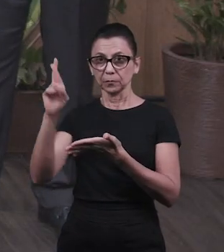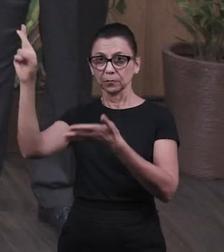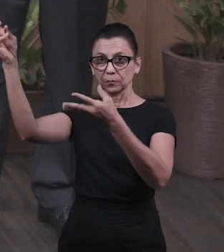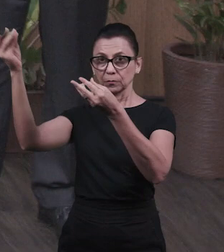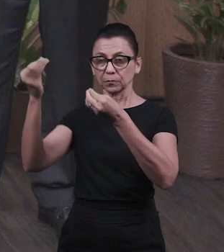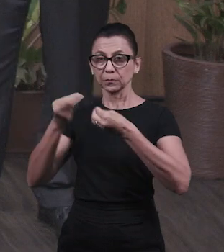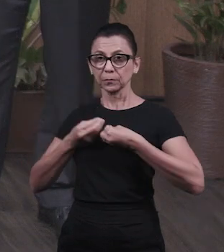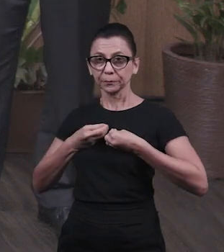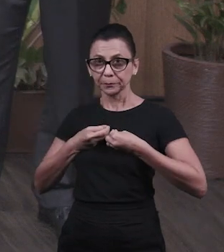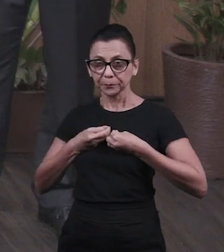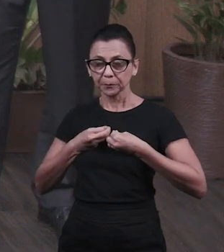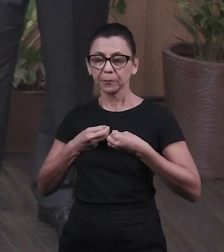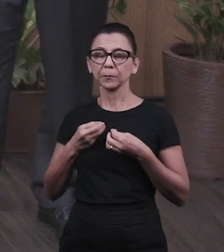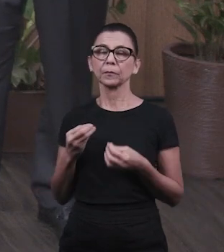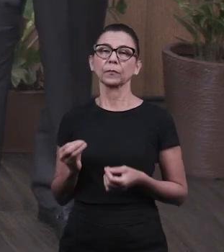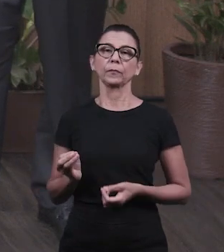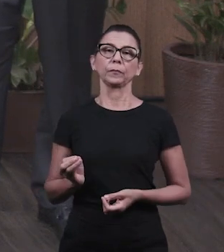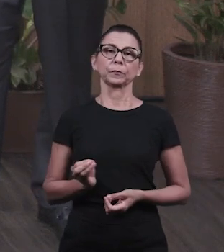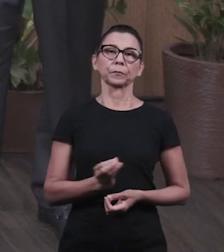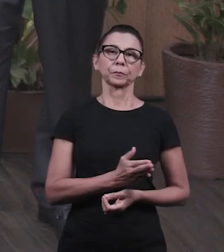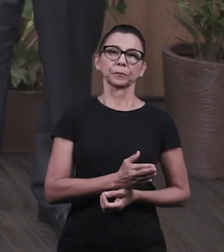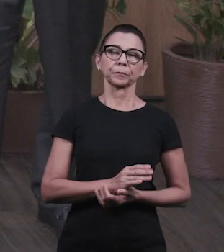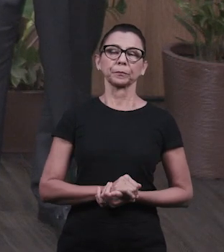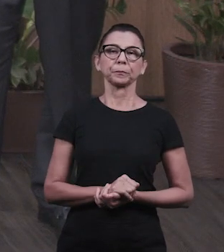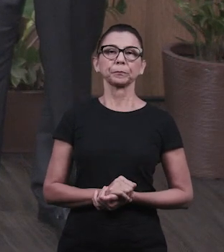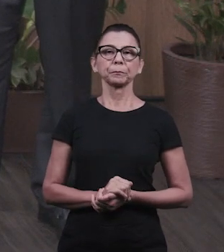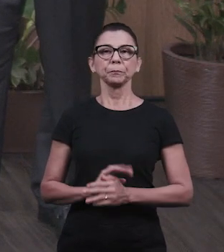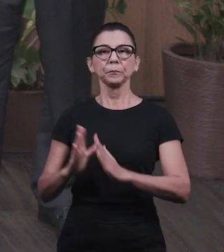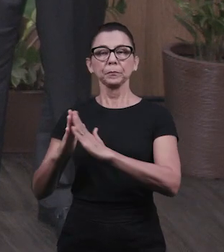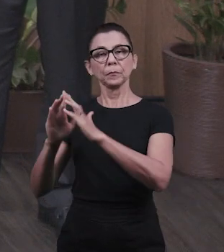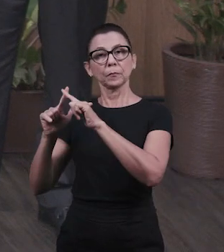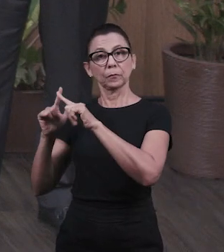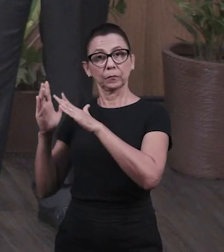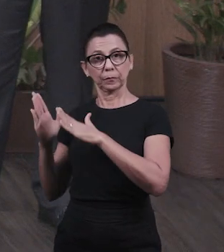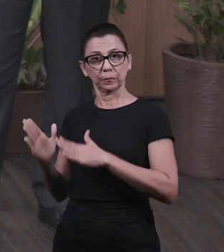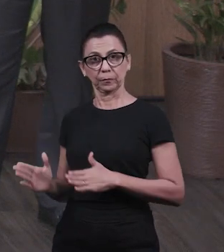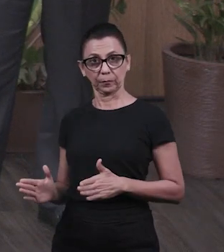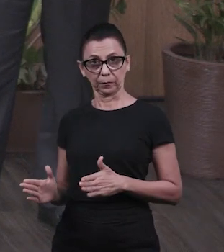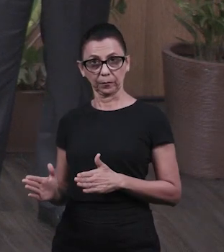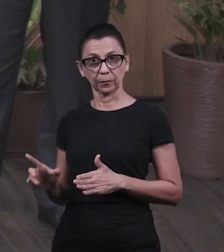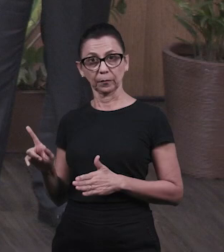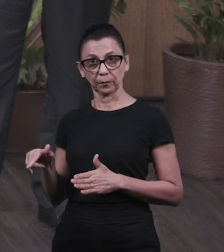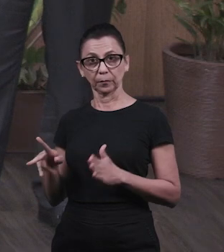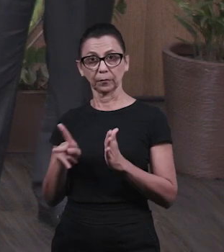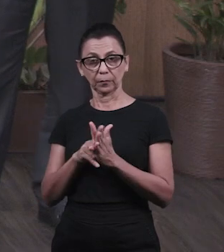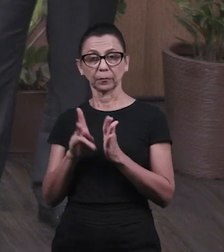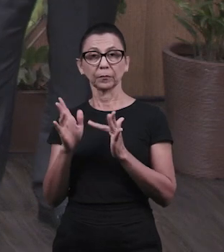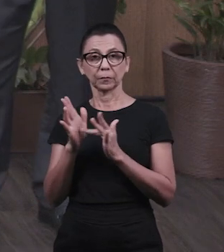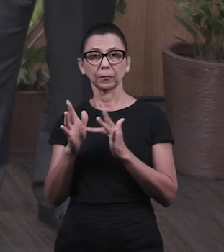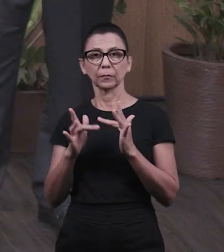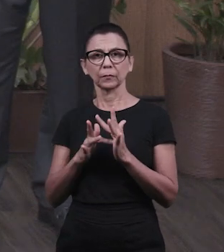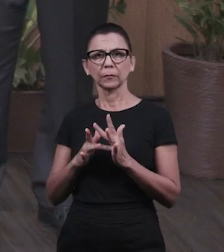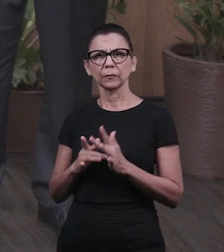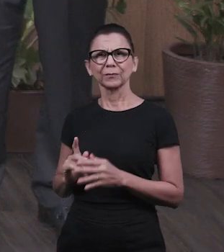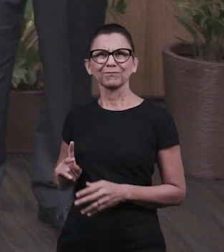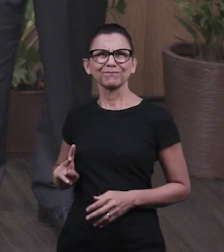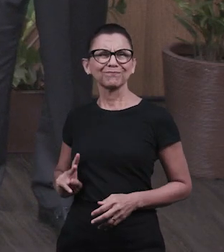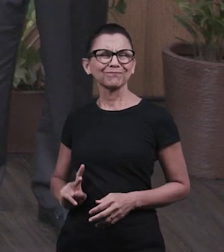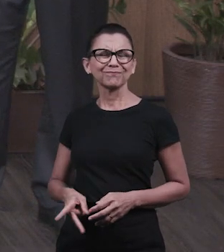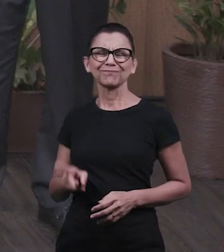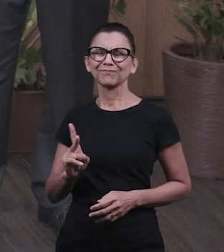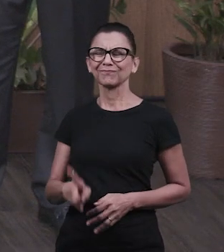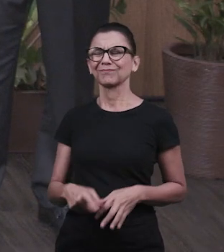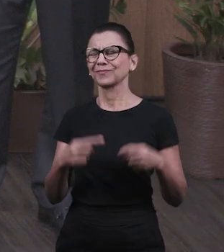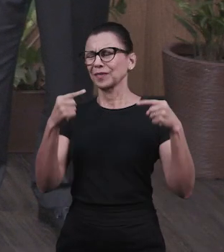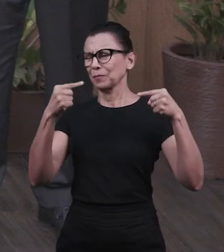Верная Церковь Господа Иисуса, она встречается, сталкивается с этой оппозицией и всегда встречала